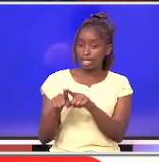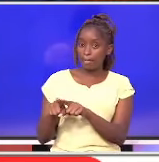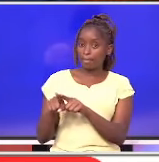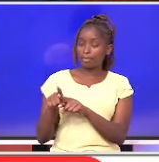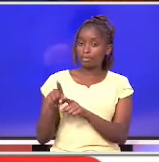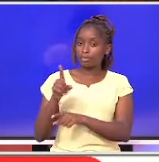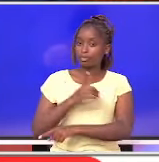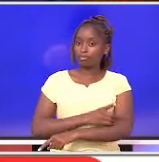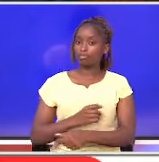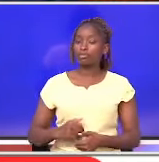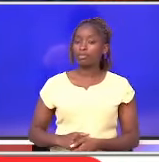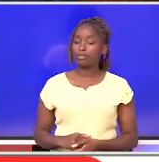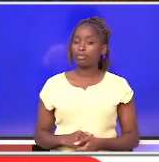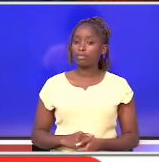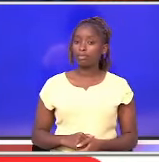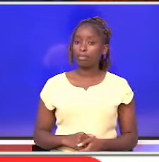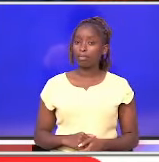What was the money meant for the